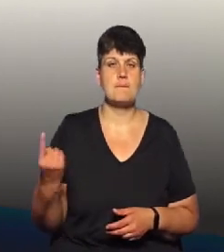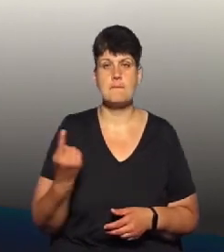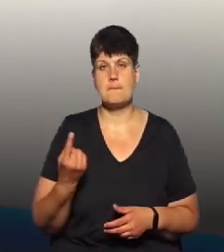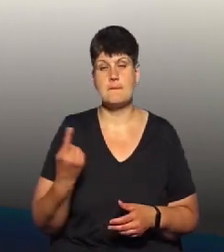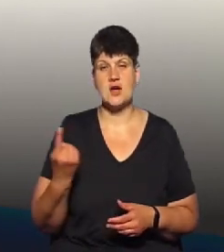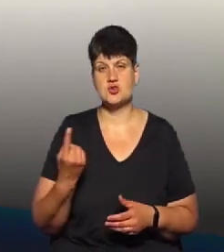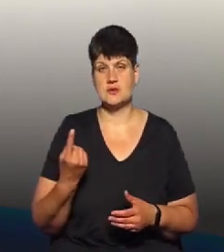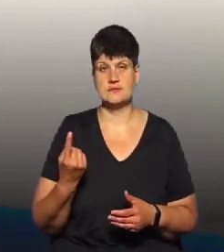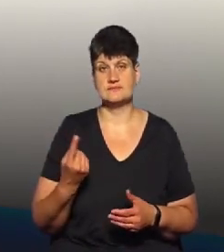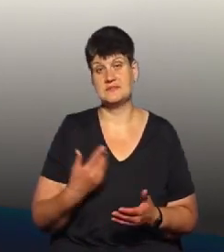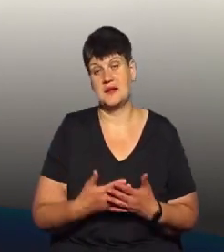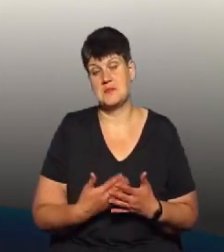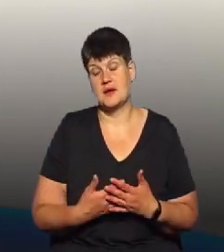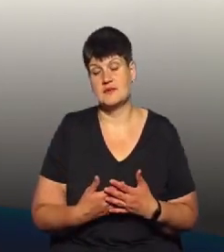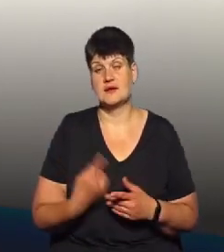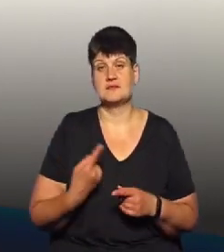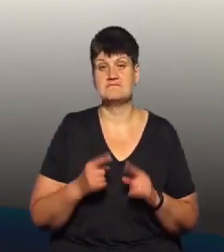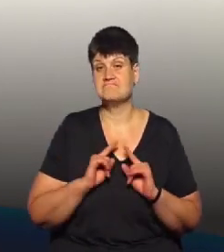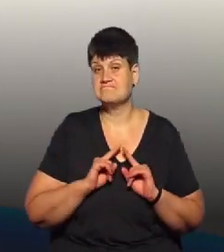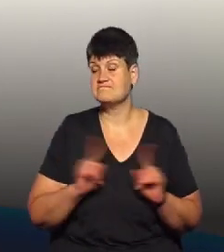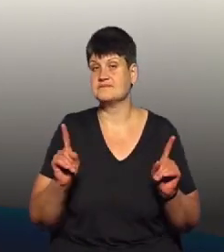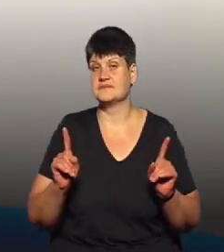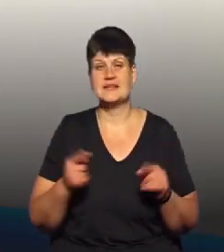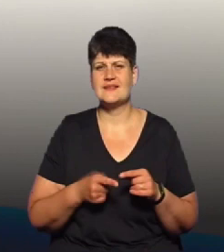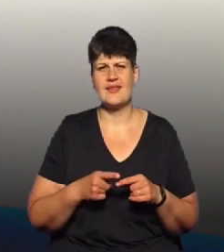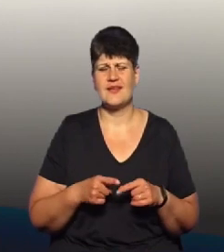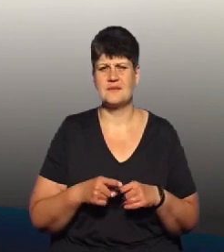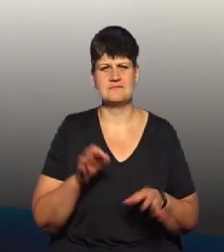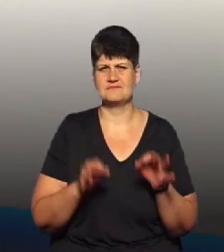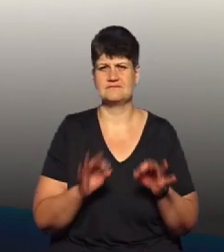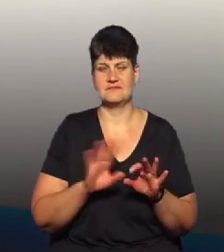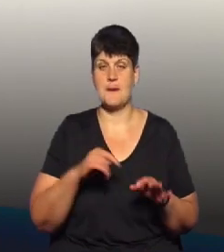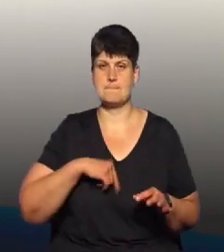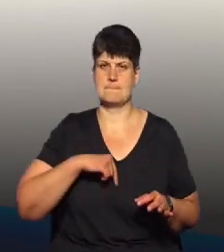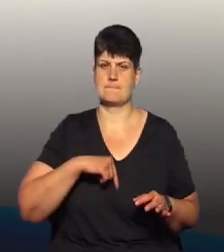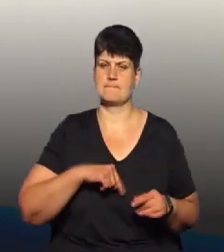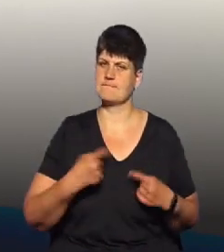найперша відмінність навіть не фізіологічна, а психологічна.